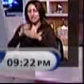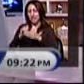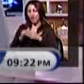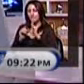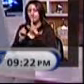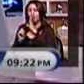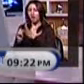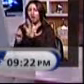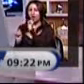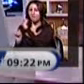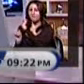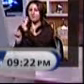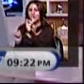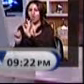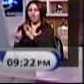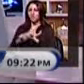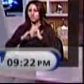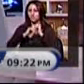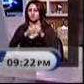54،